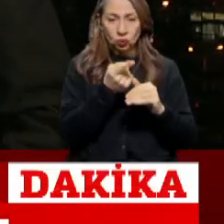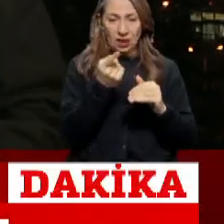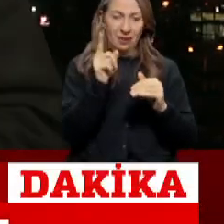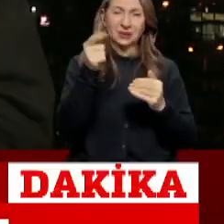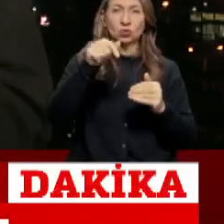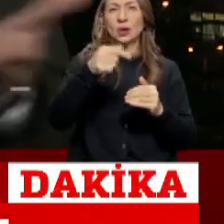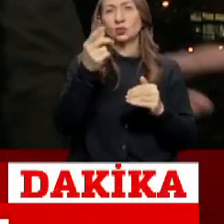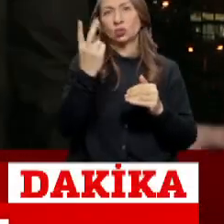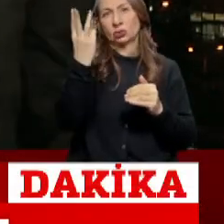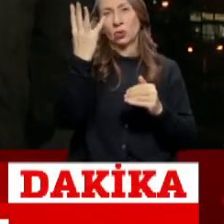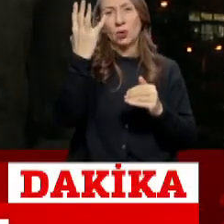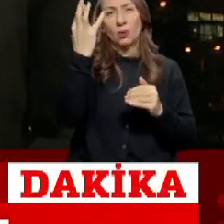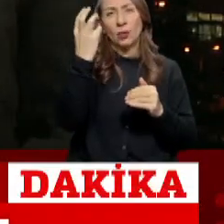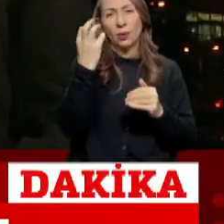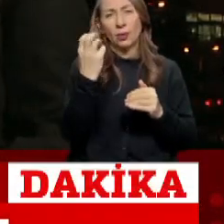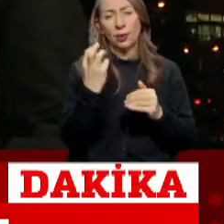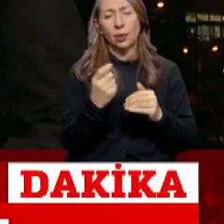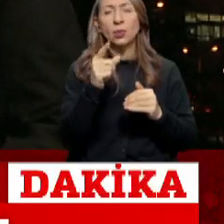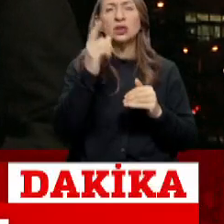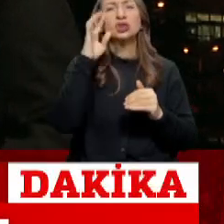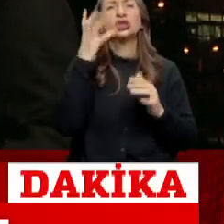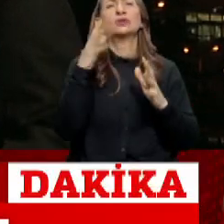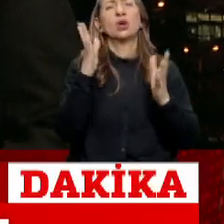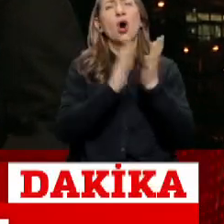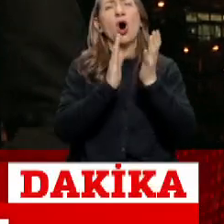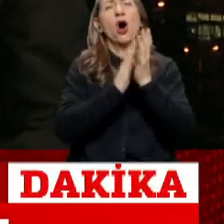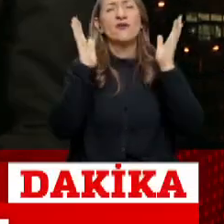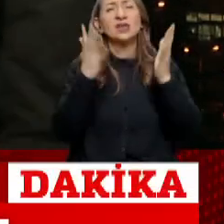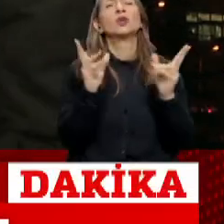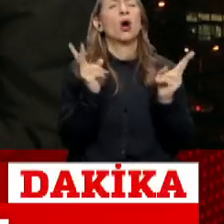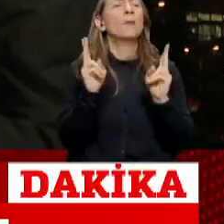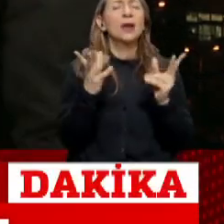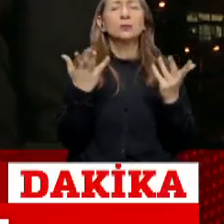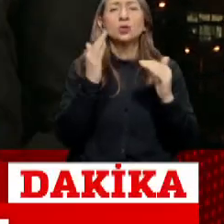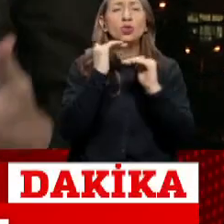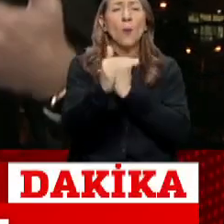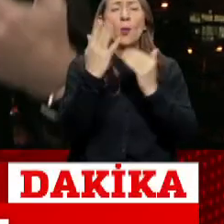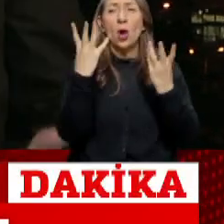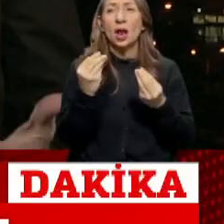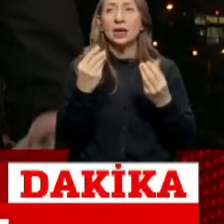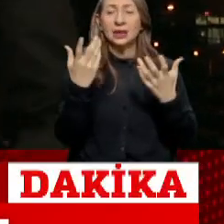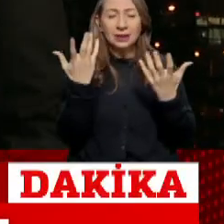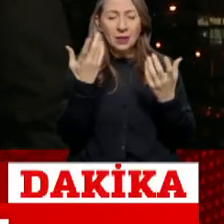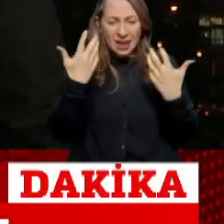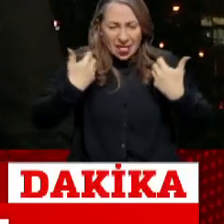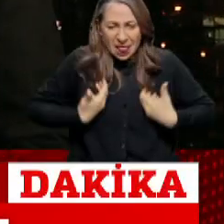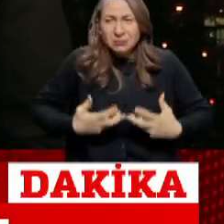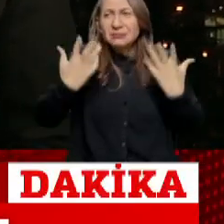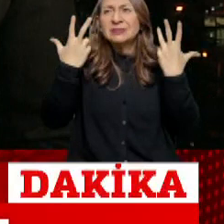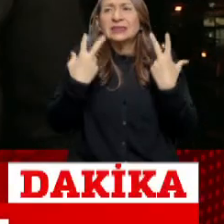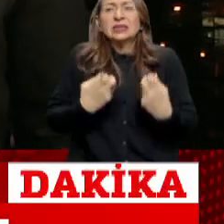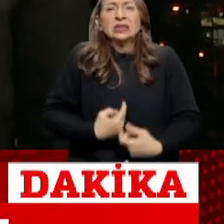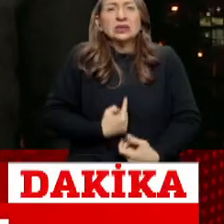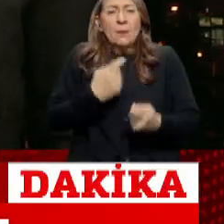indirilmesi, tabii ki zaten bunun şaşırmadık oradan çok yoğun alkış alması. Çünkü bütün toplum olarak iliklerimize kadar